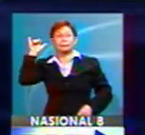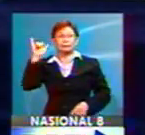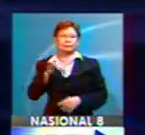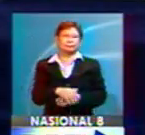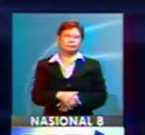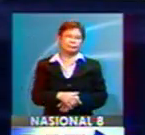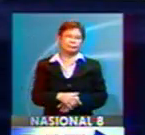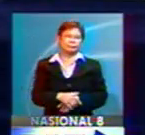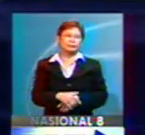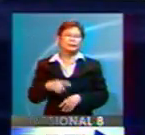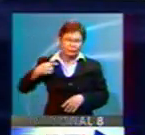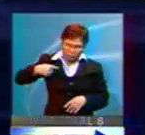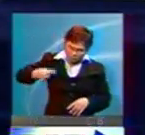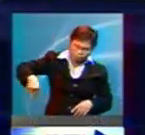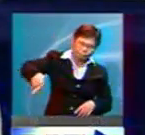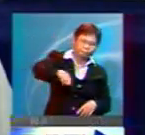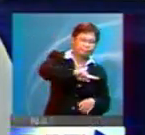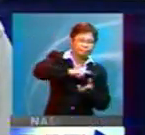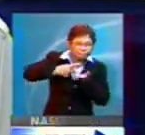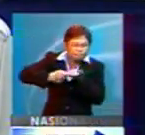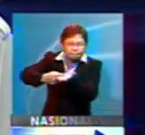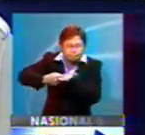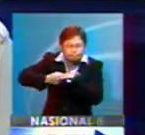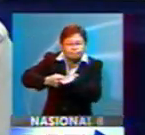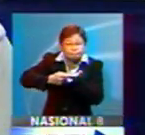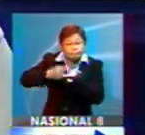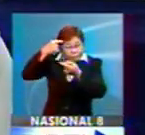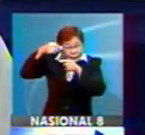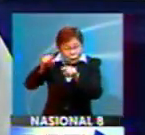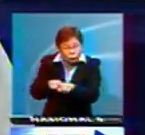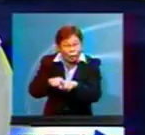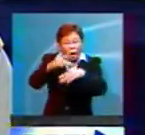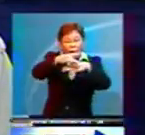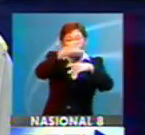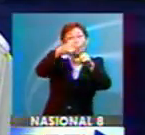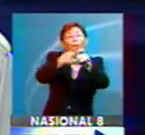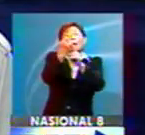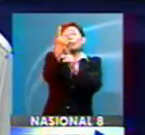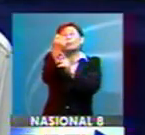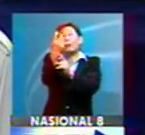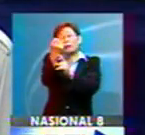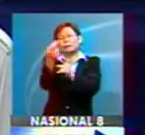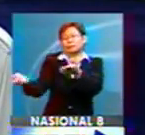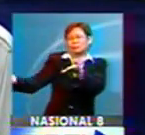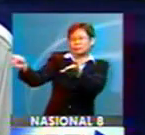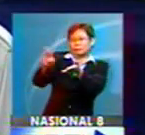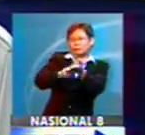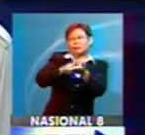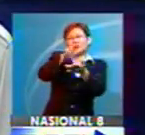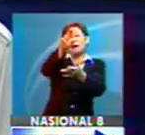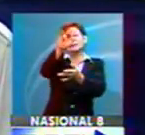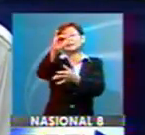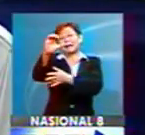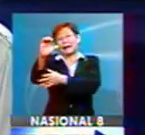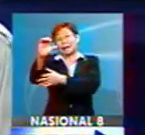dan kita bersetuju supaya pada awal bulan hadapan laporan ICI